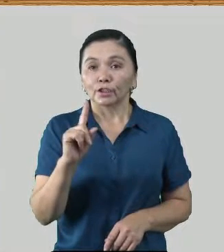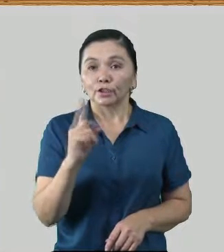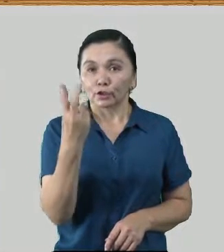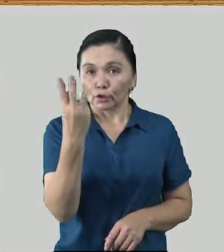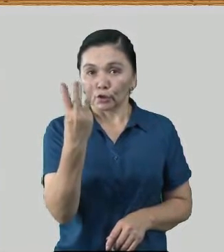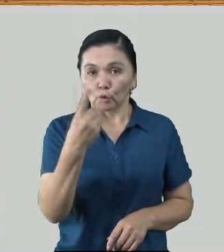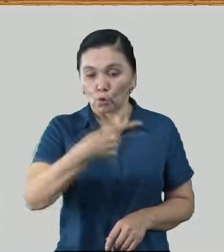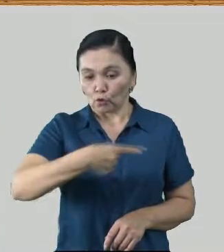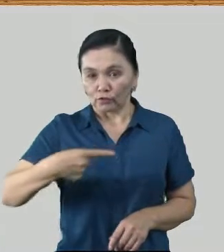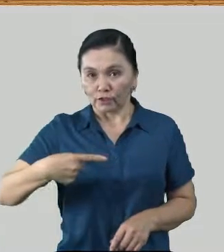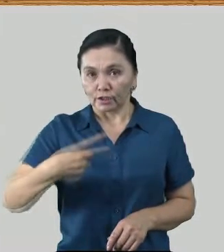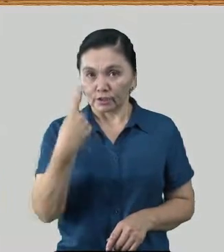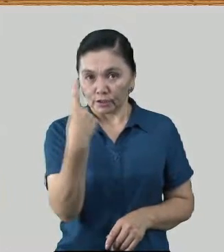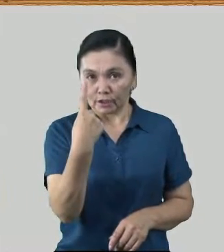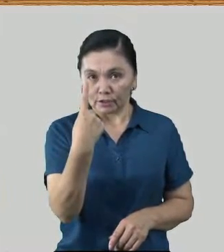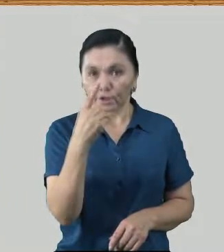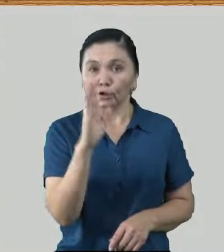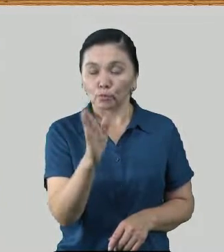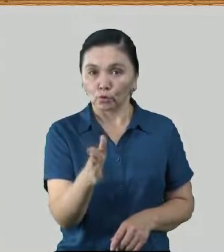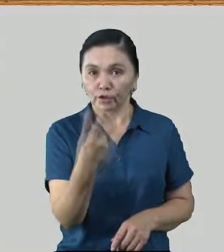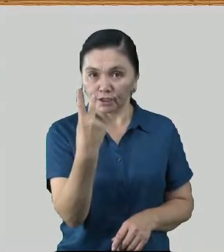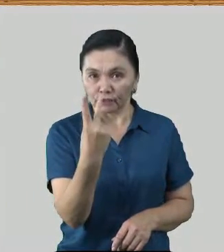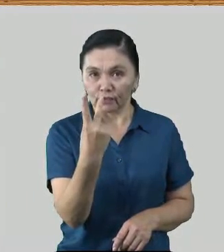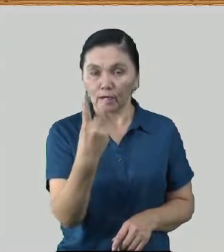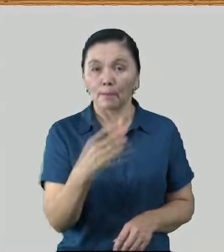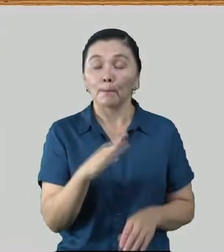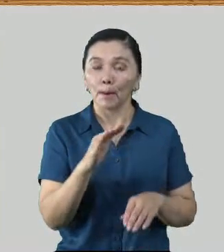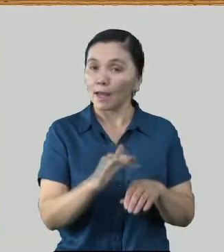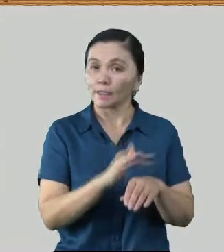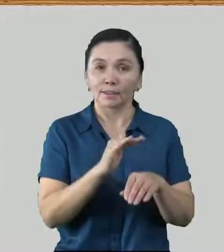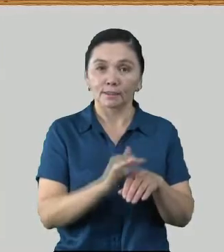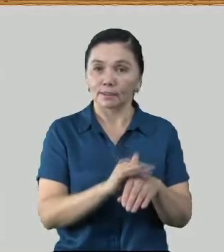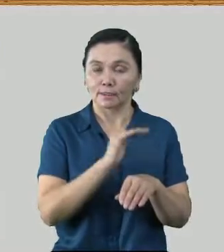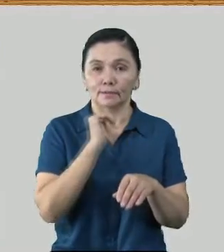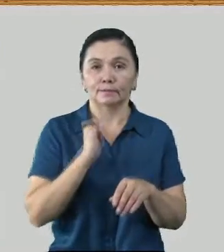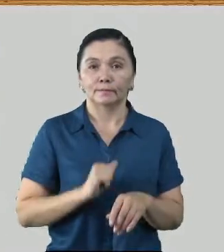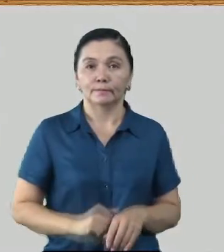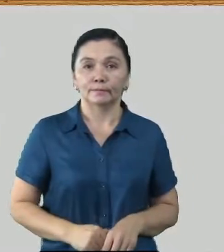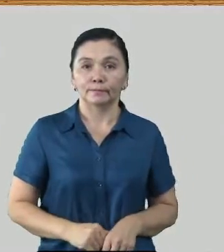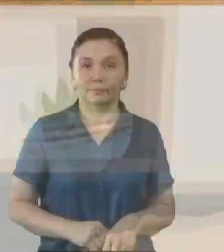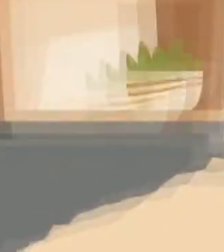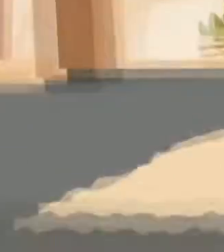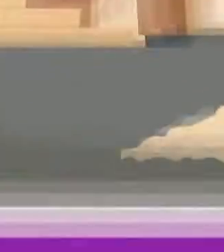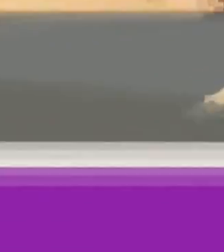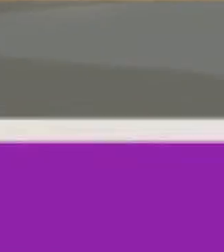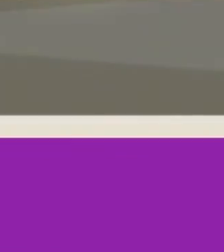вычесть 1 будет 2. Молодцы!